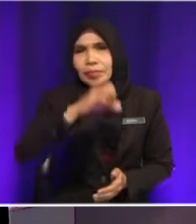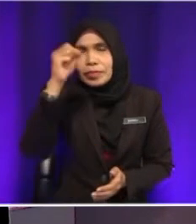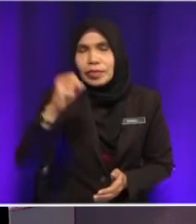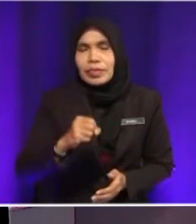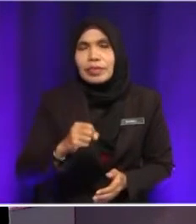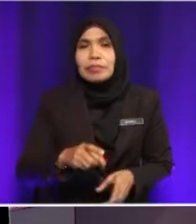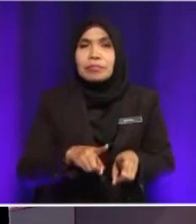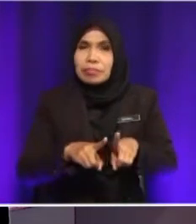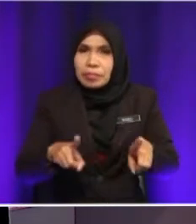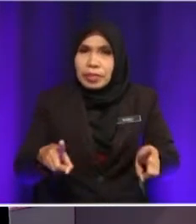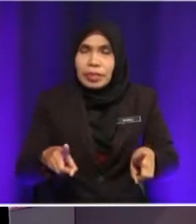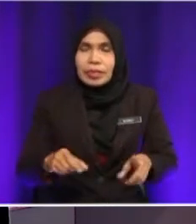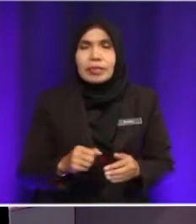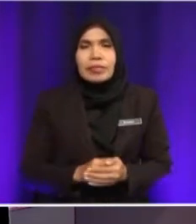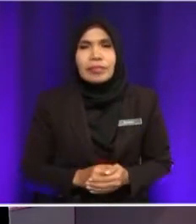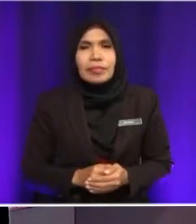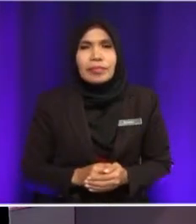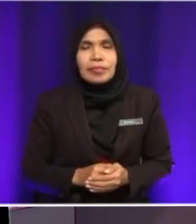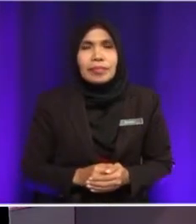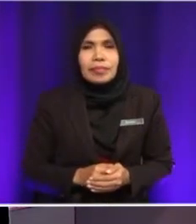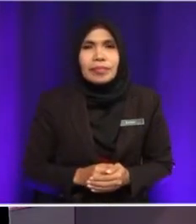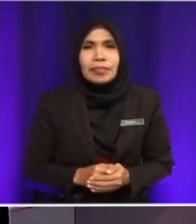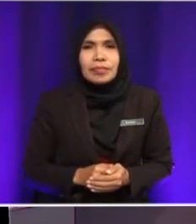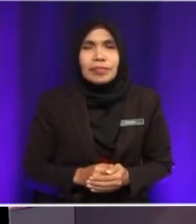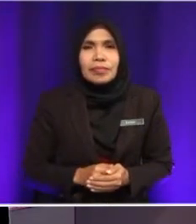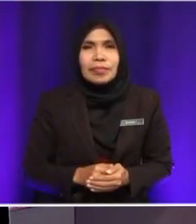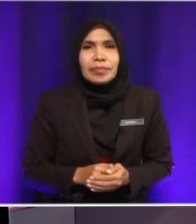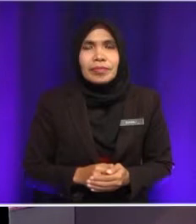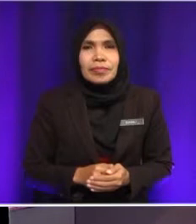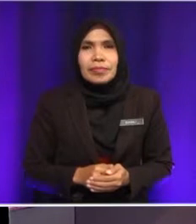berbezel antara sekolah tapi staroda